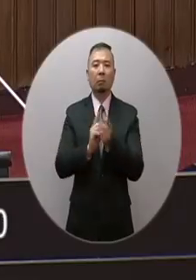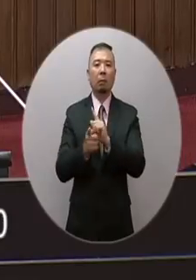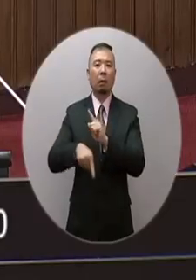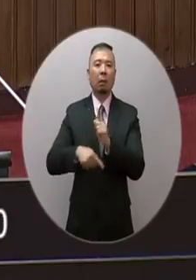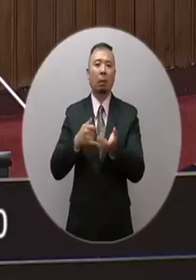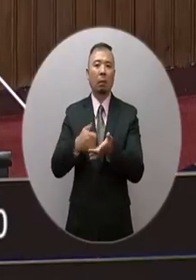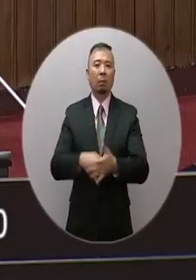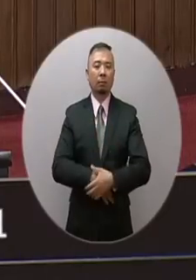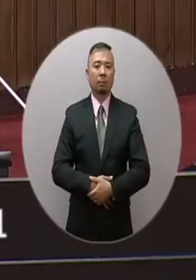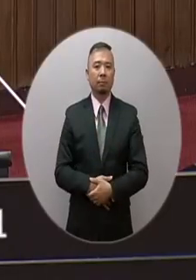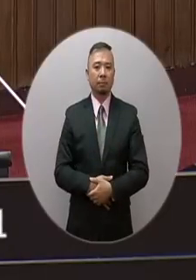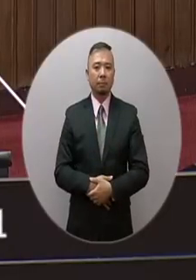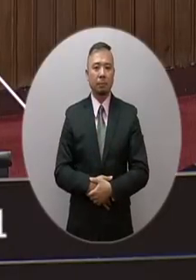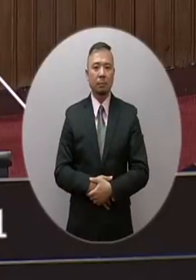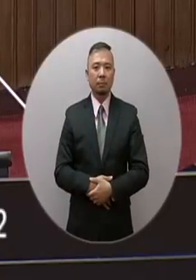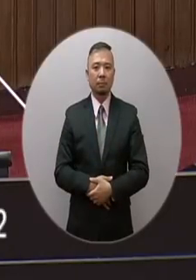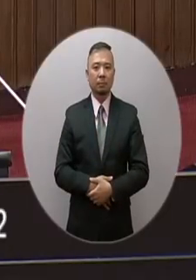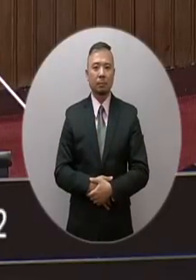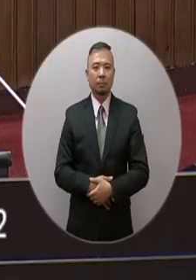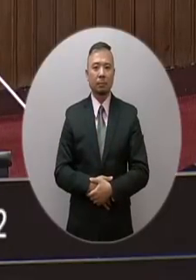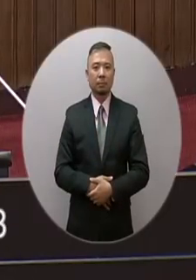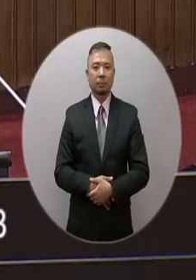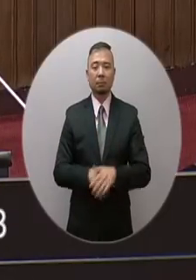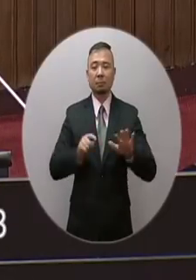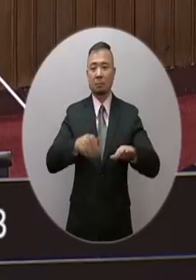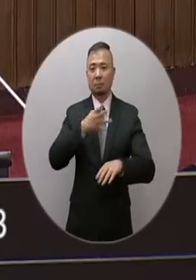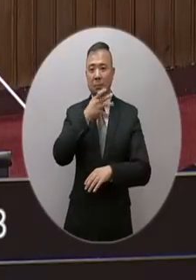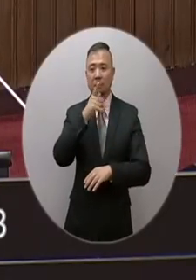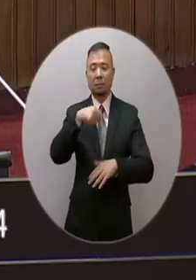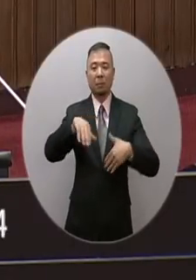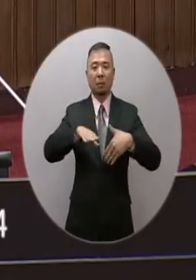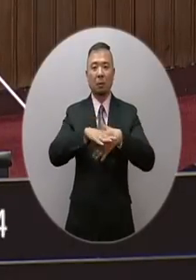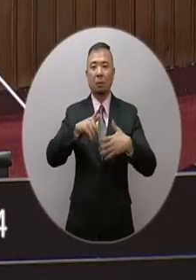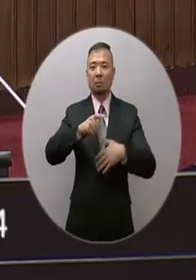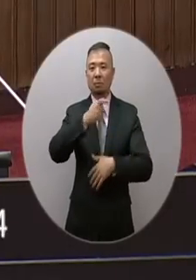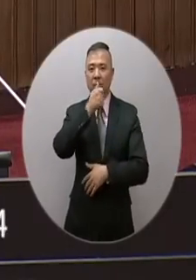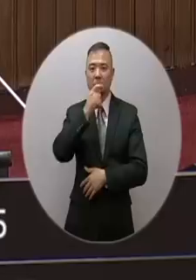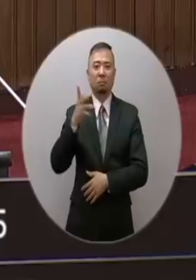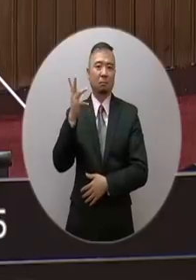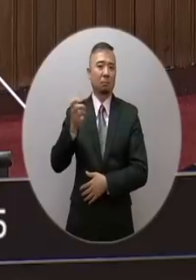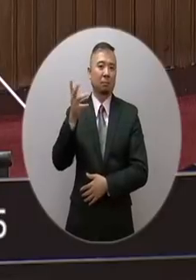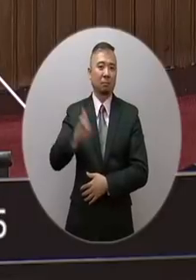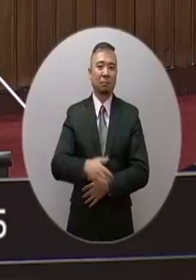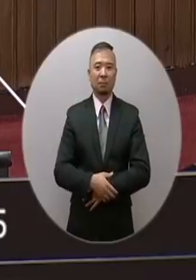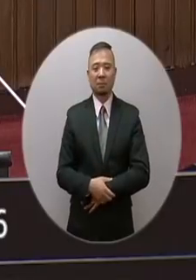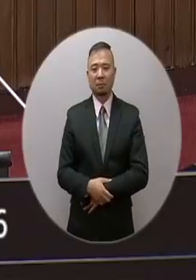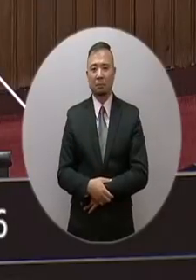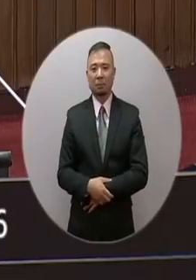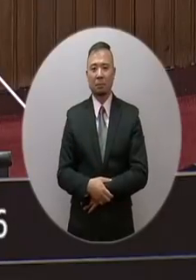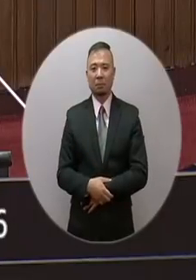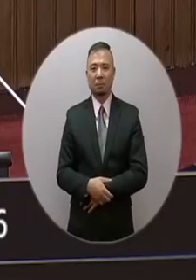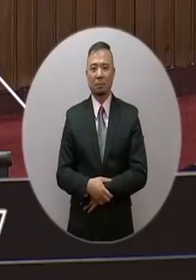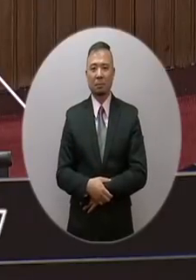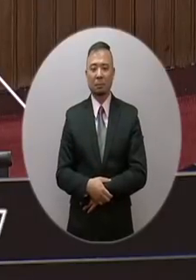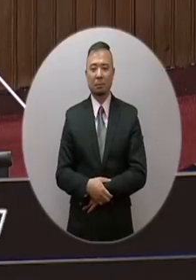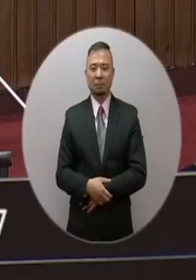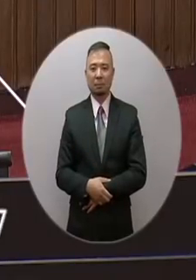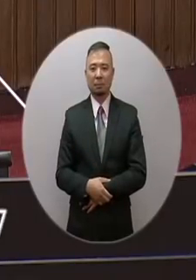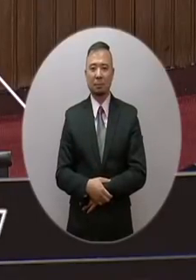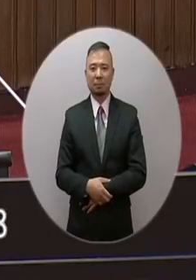所载，民之所欲，天必从之。天是自我民事，天听自我民